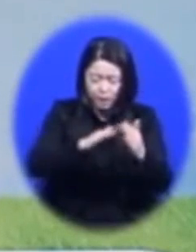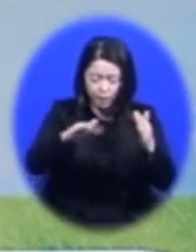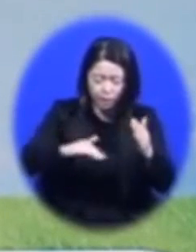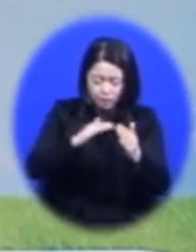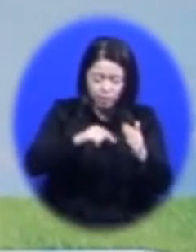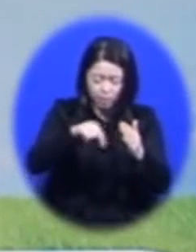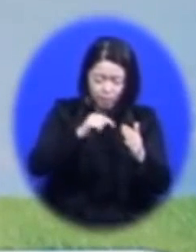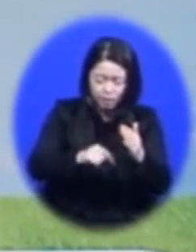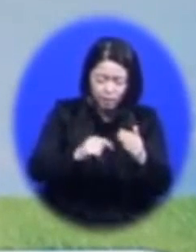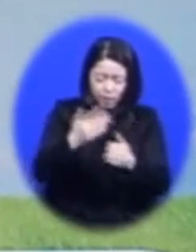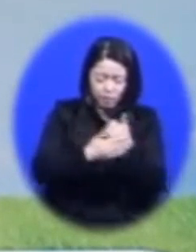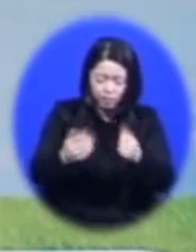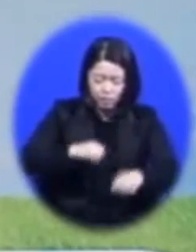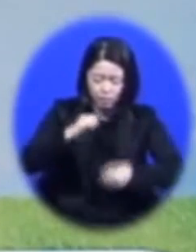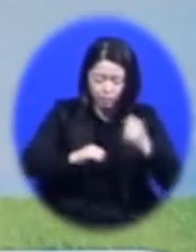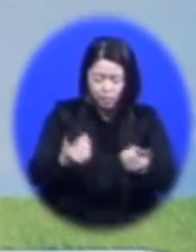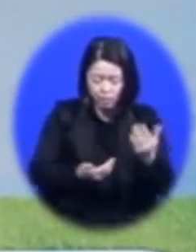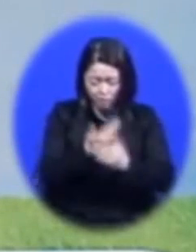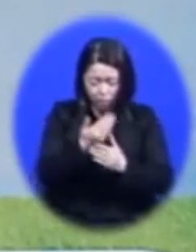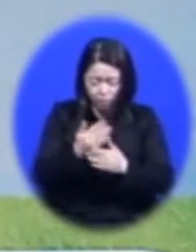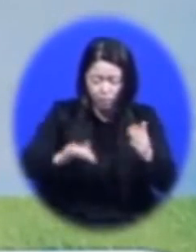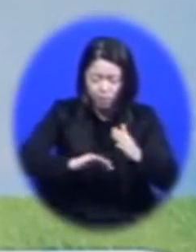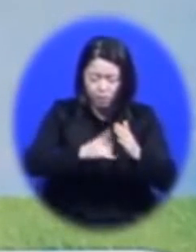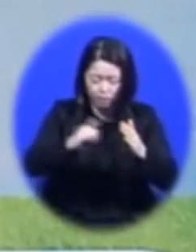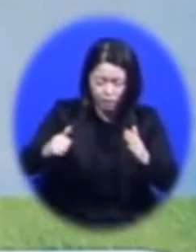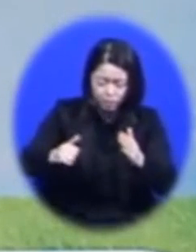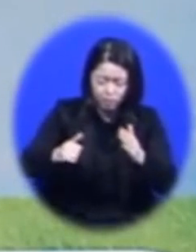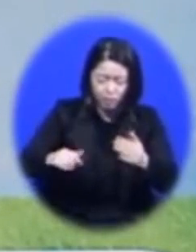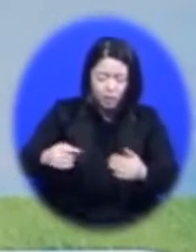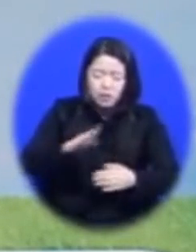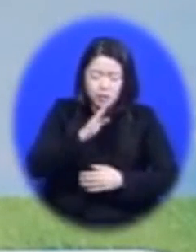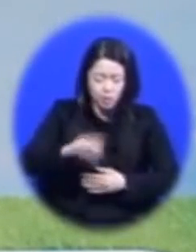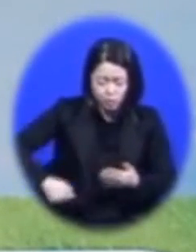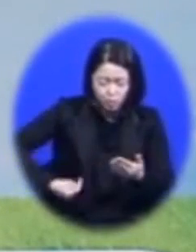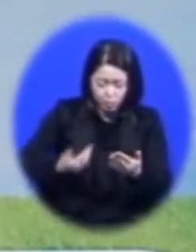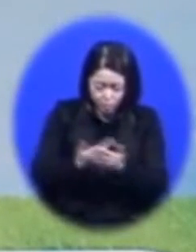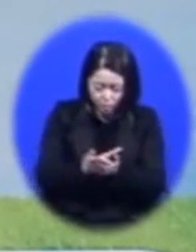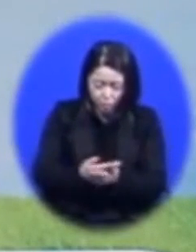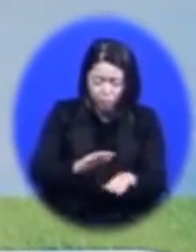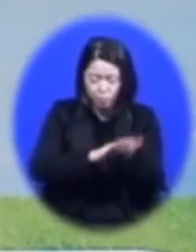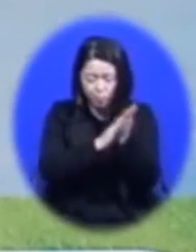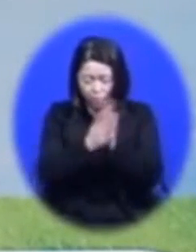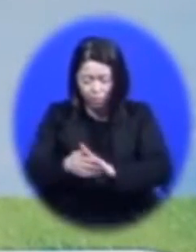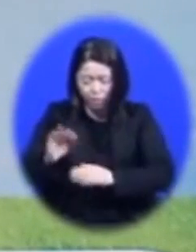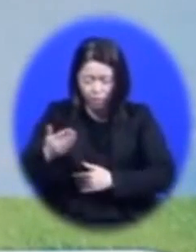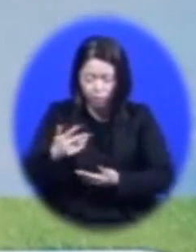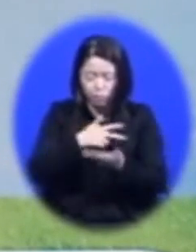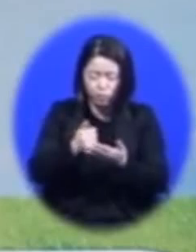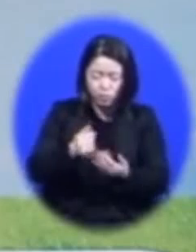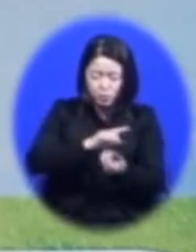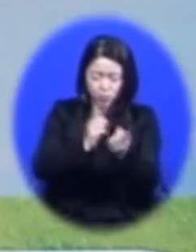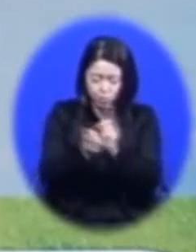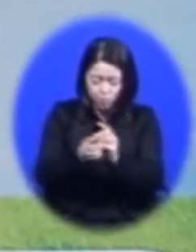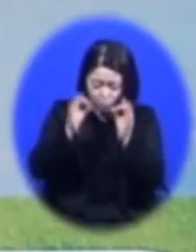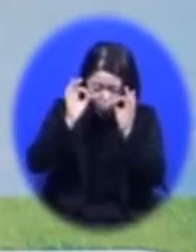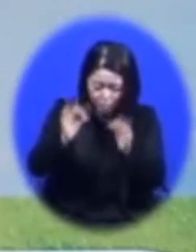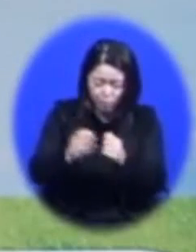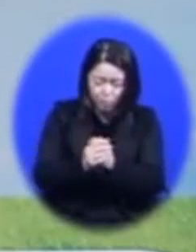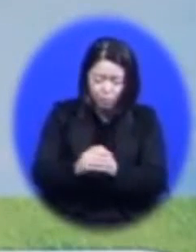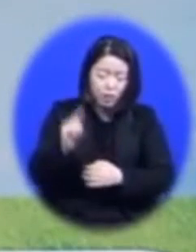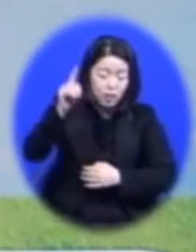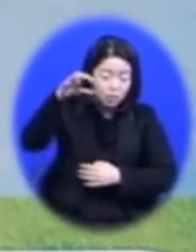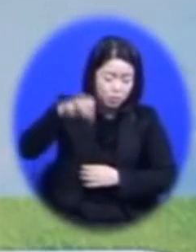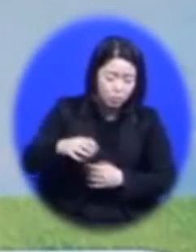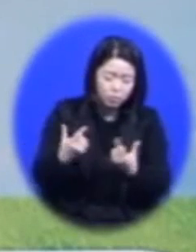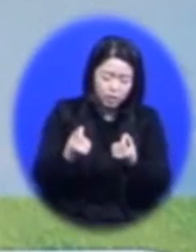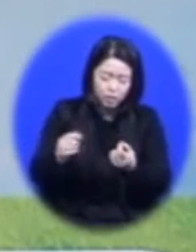하나님의 은혜 역사가 일어나고 가족들이 진심으로 회개하고 변화되고 주님을 서로 바라보고 천국 같은 가정을